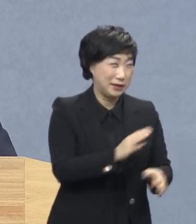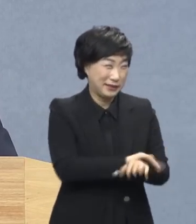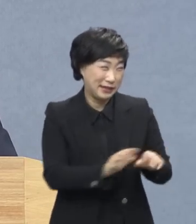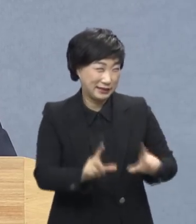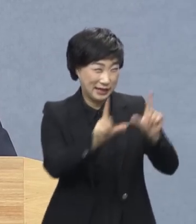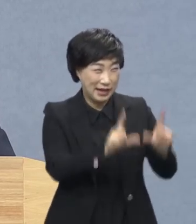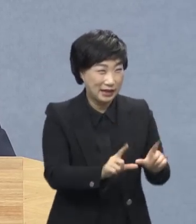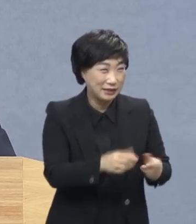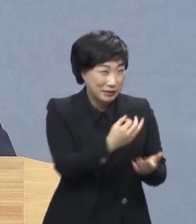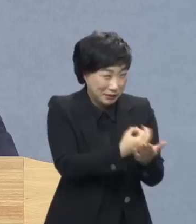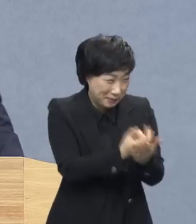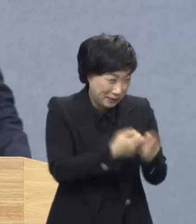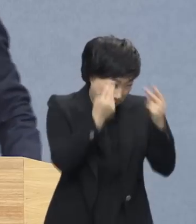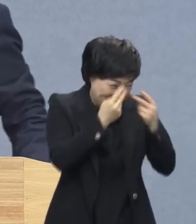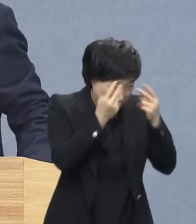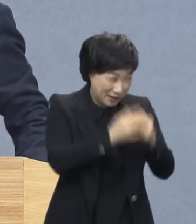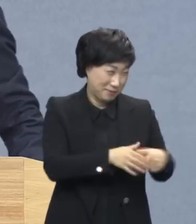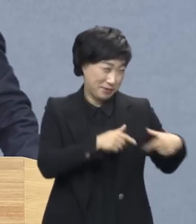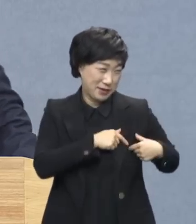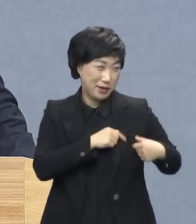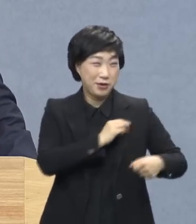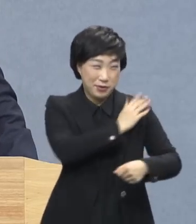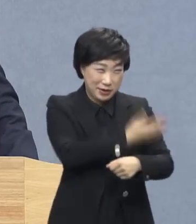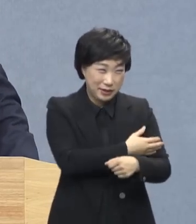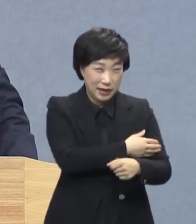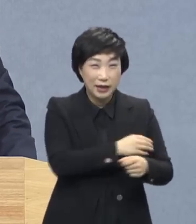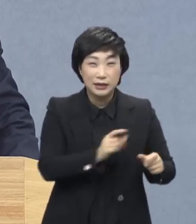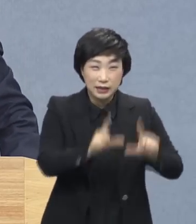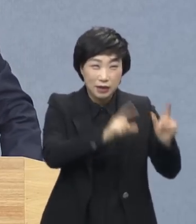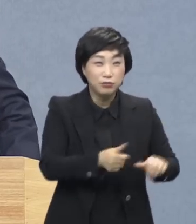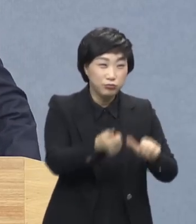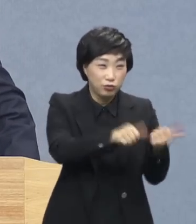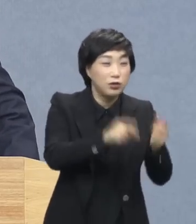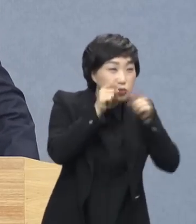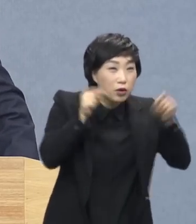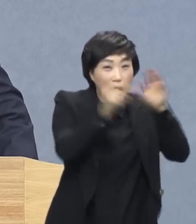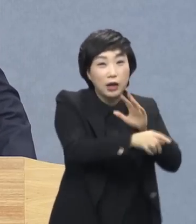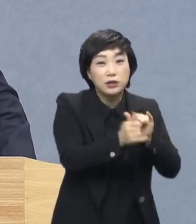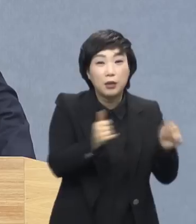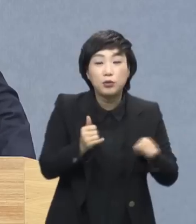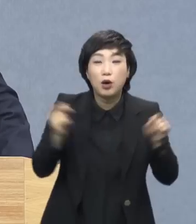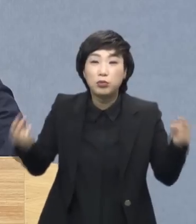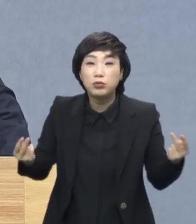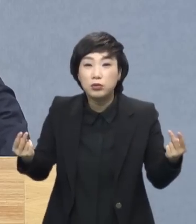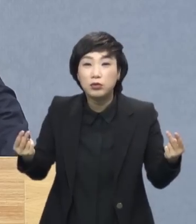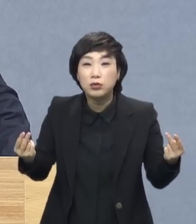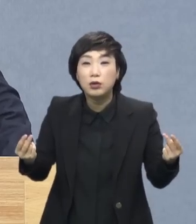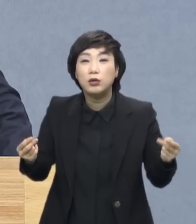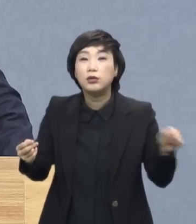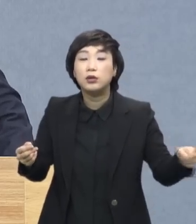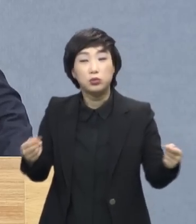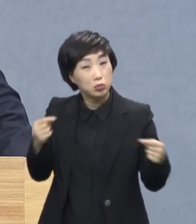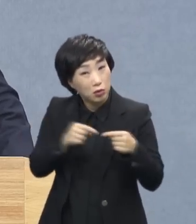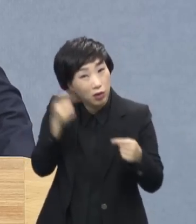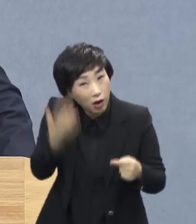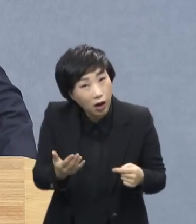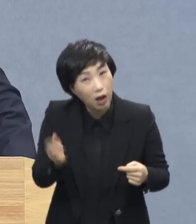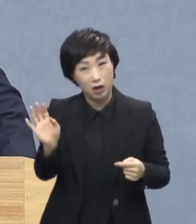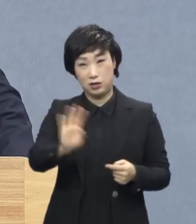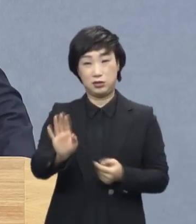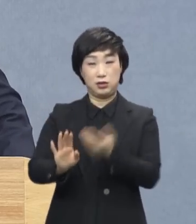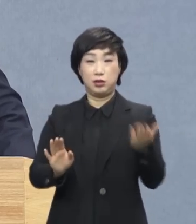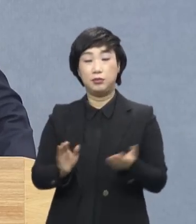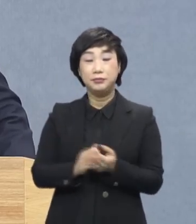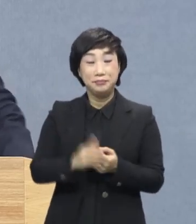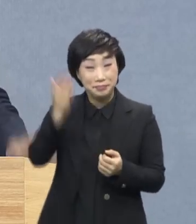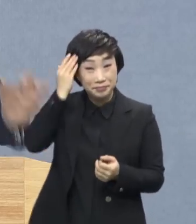살려고 돈 벌고 명예롭고 권세롭고 살다가 죽어 지옥 갈 사람과 가치가 같으냐 이 말이오. 바로